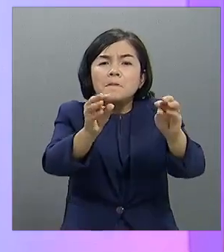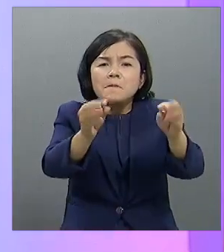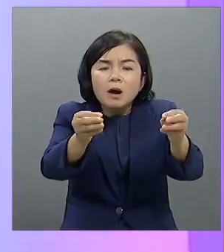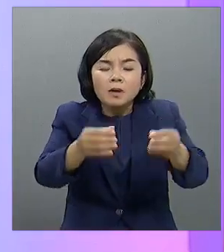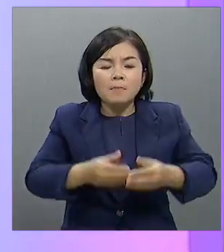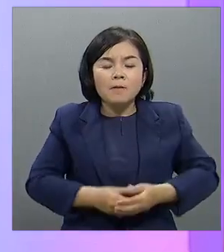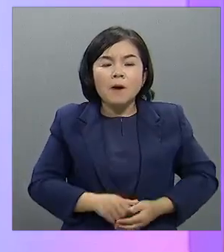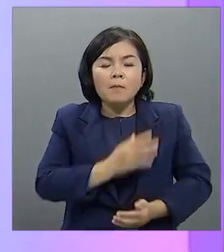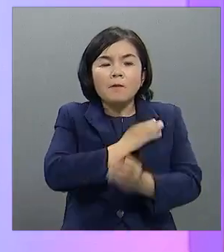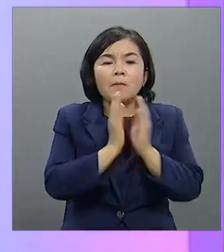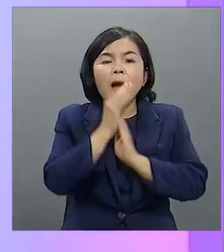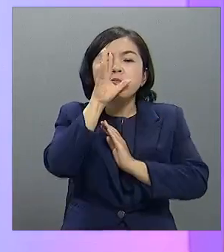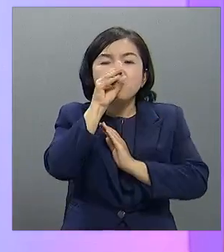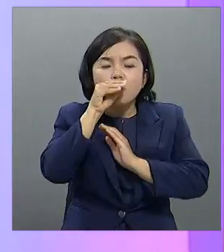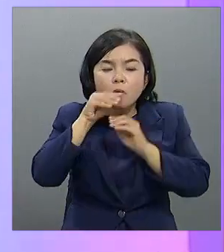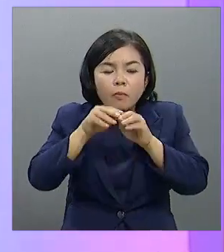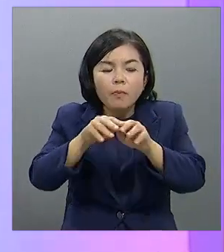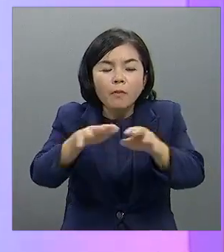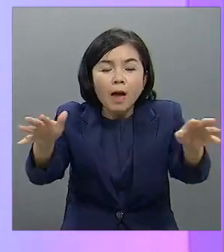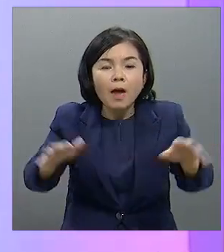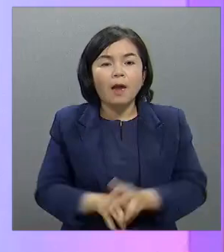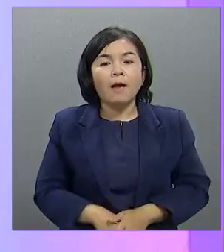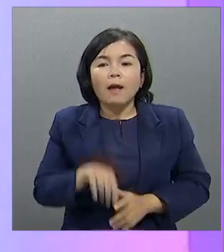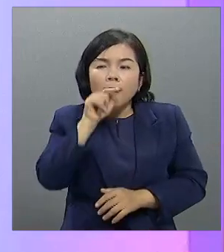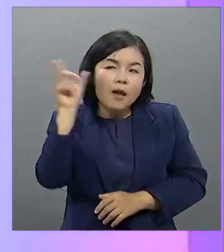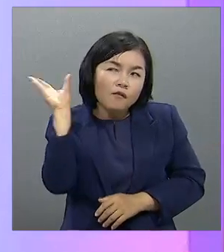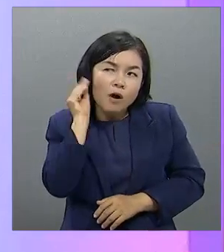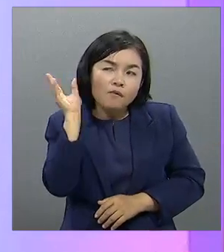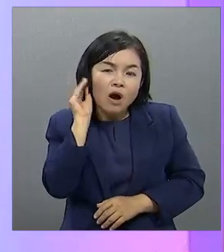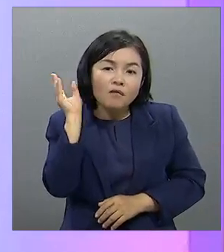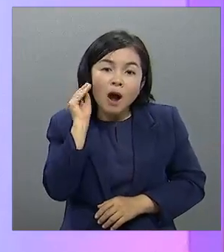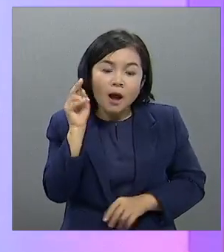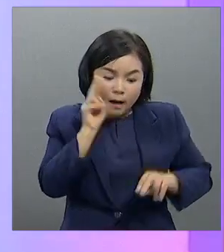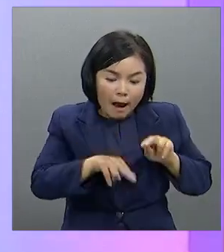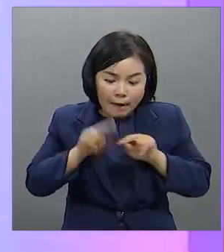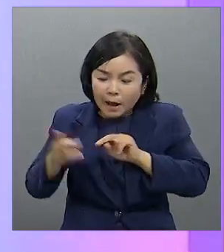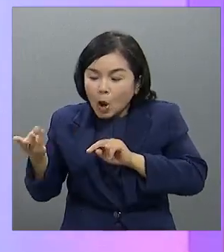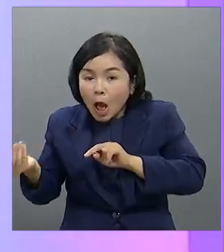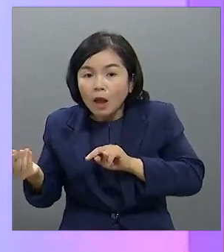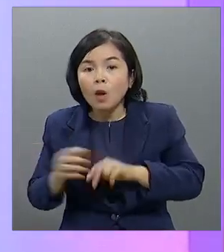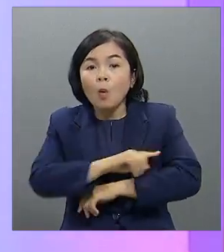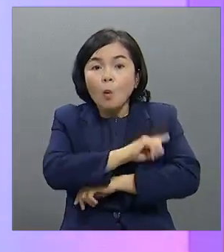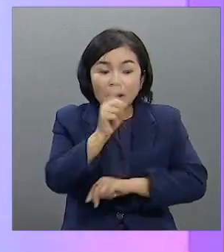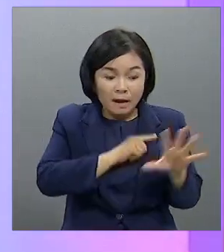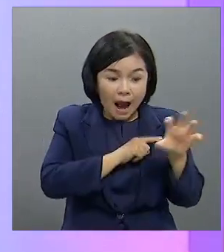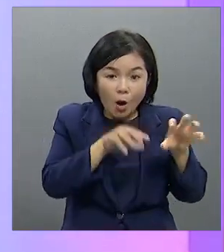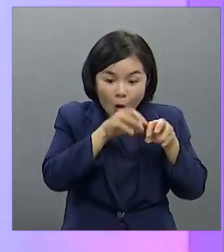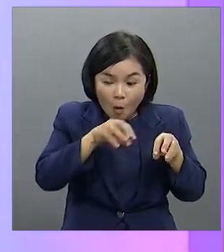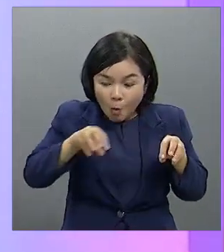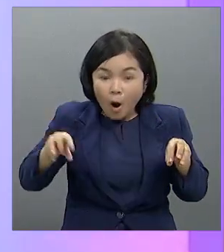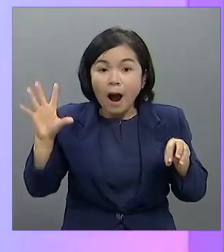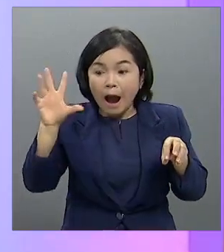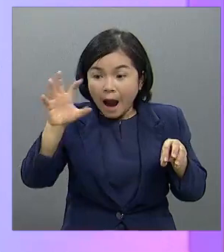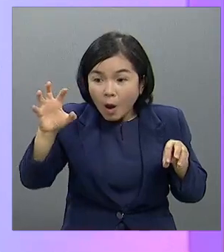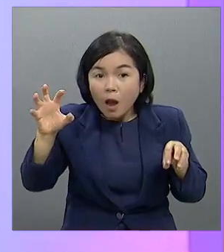ไข่มากน้อยแค่ไหนปรากฏว่าก่อนที่จะเปิดธรรมะให้ฟังนะครับวันหนึ่งออกได้คือ500ฟองอันนี้คือทั้งฟาร์มนะครับแต่